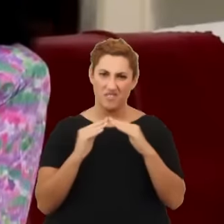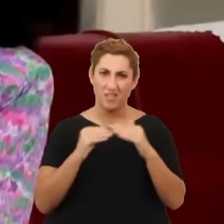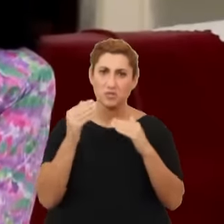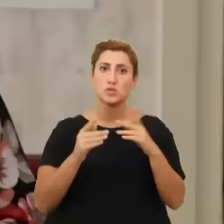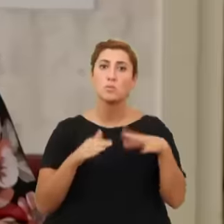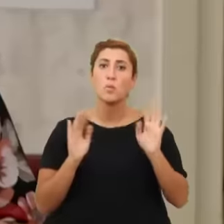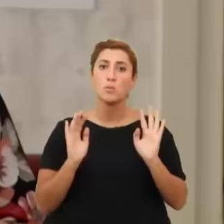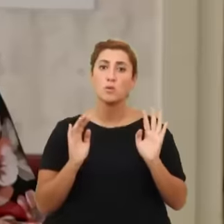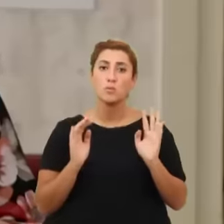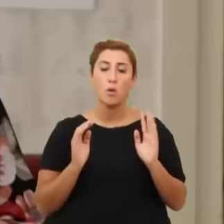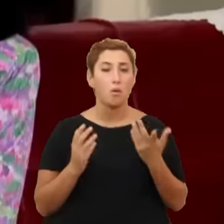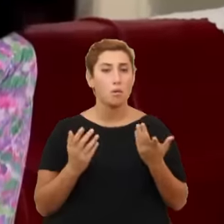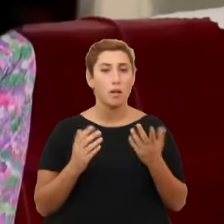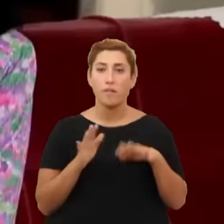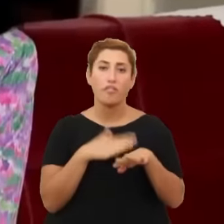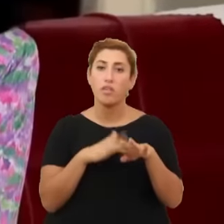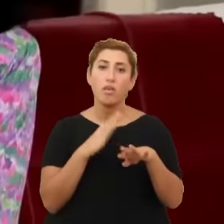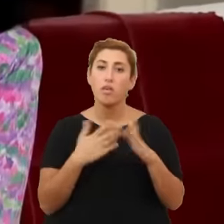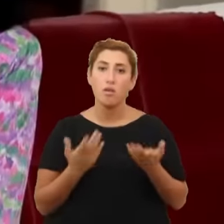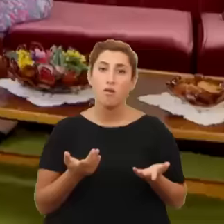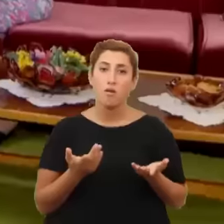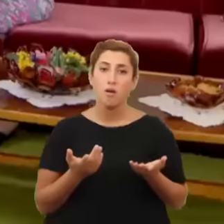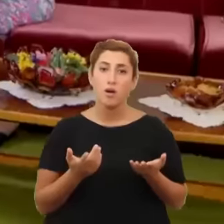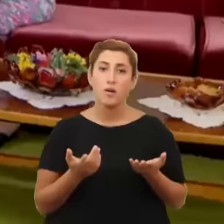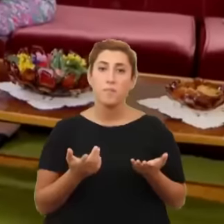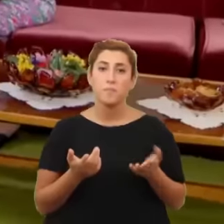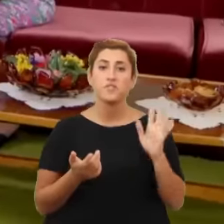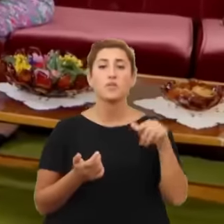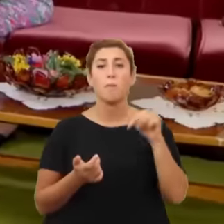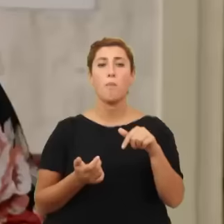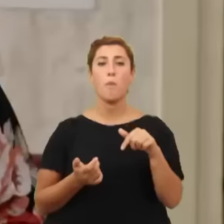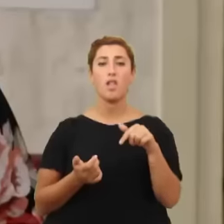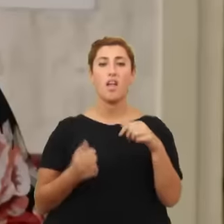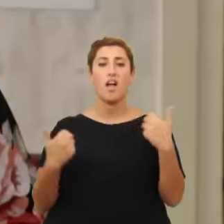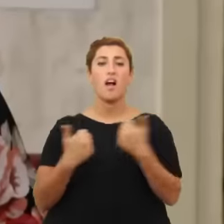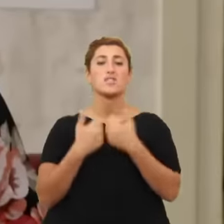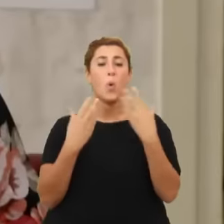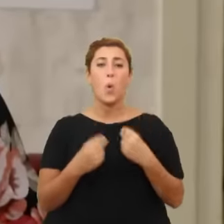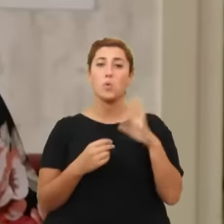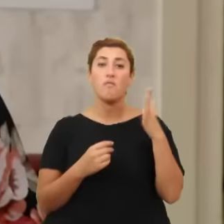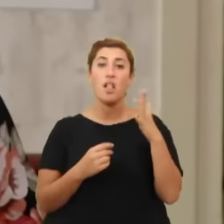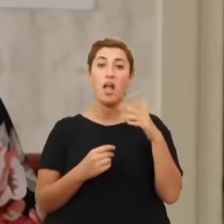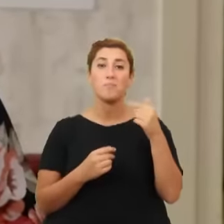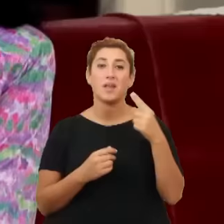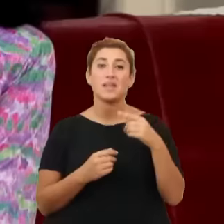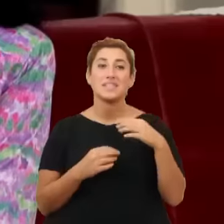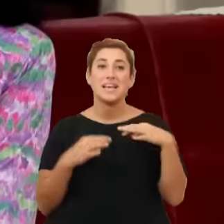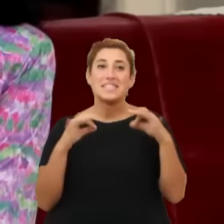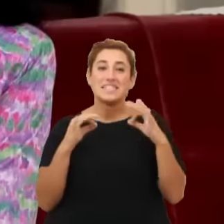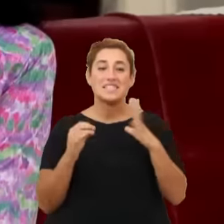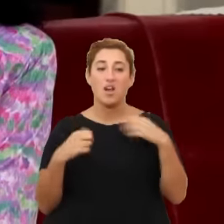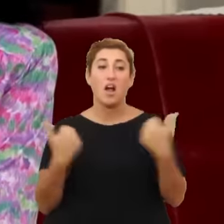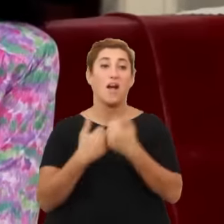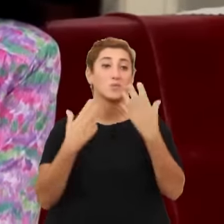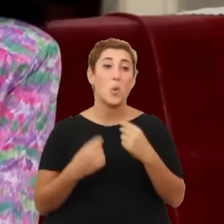mi çıkmıyormuş? Aa. Aa. Niye kız o? İşte böyle kaza geçiririm falan diyerek, acık evhamlı.